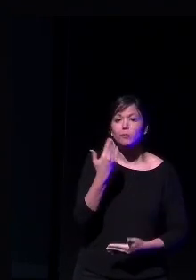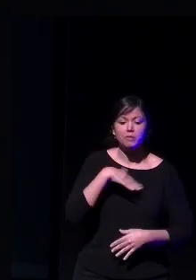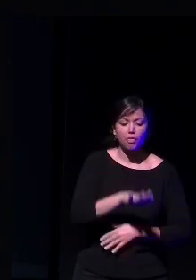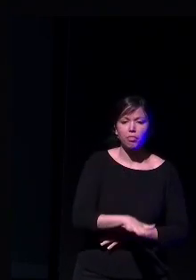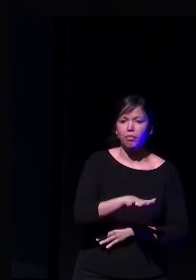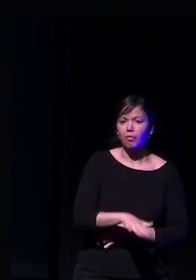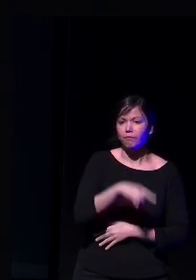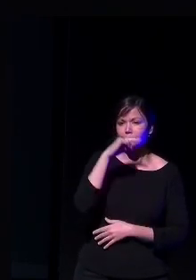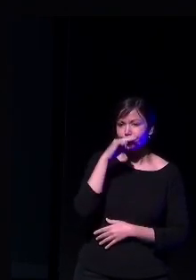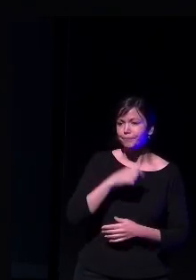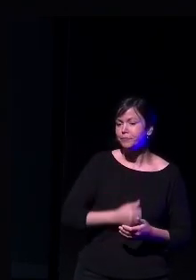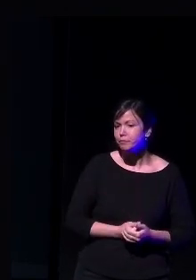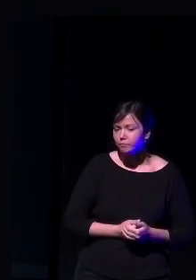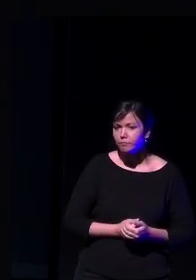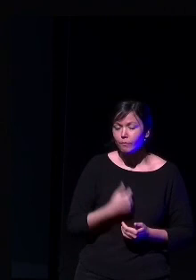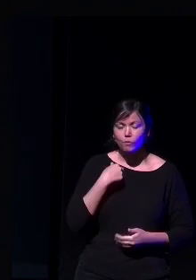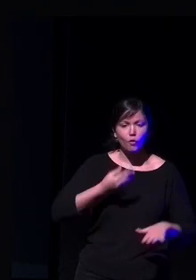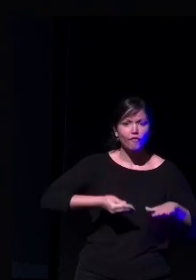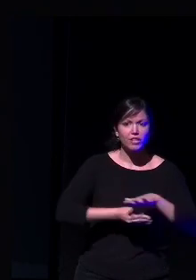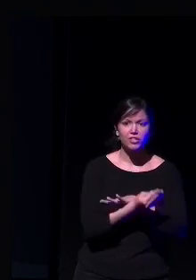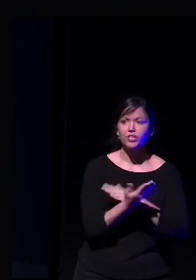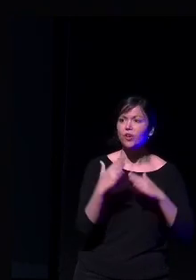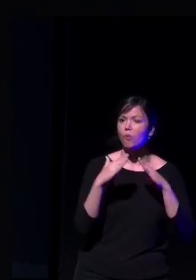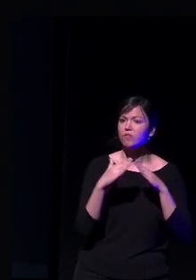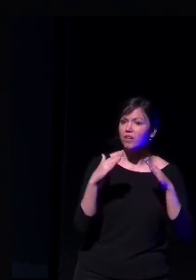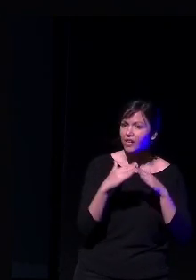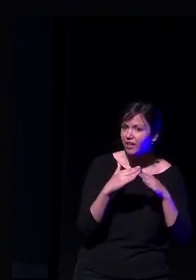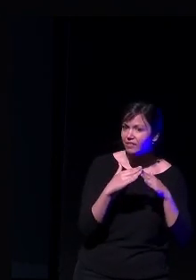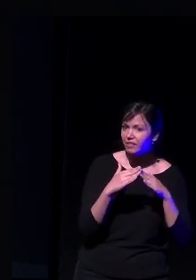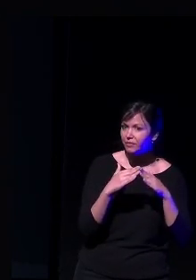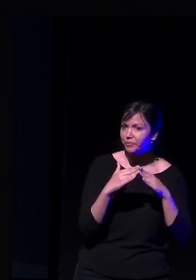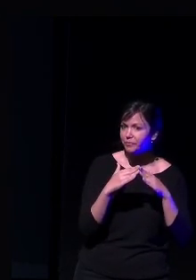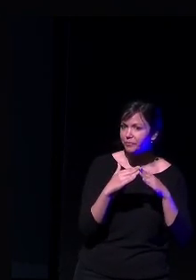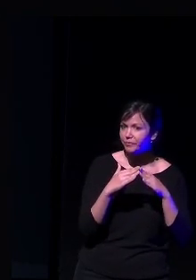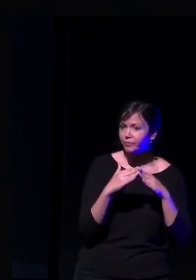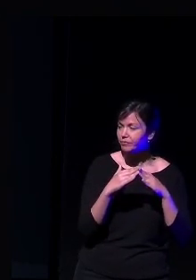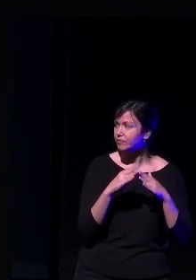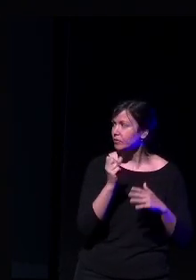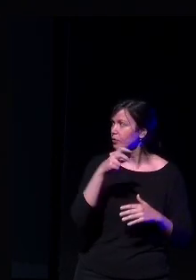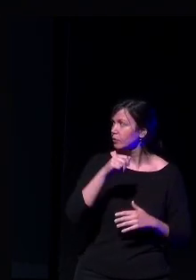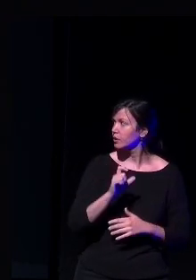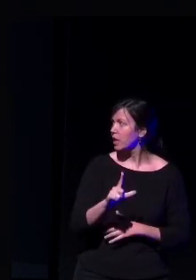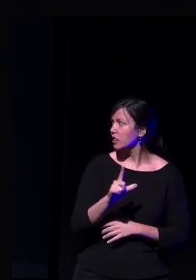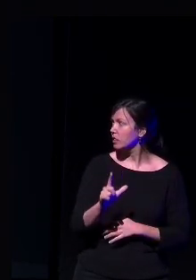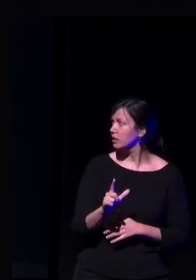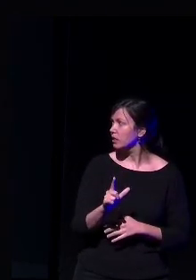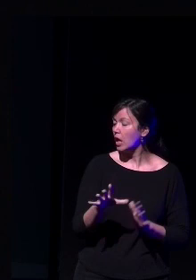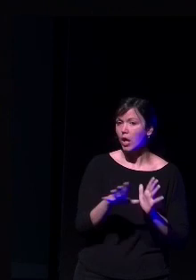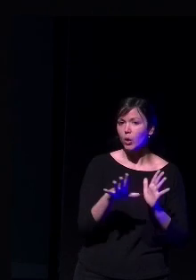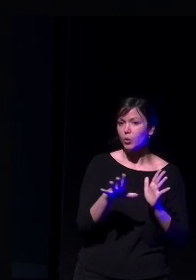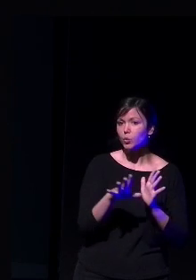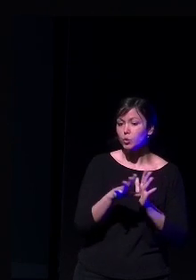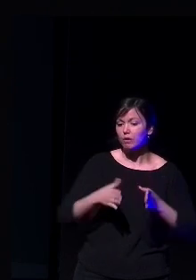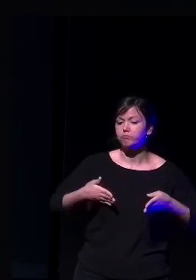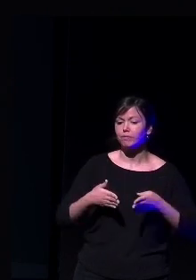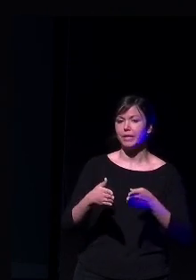petit, vaig néixer en una casa humil, al costat de la